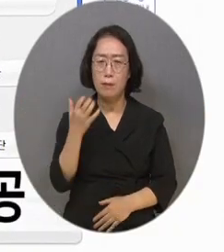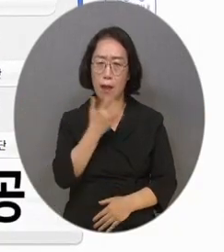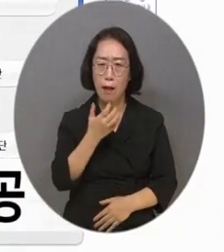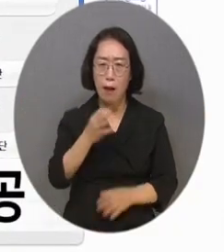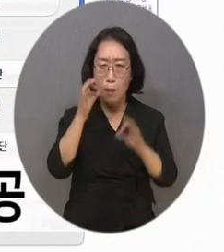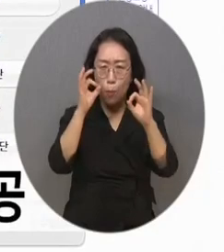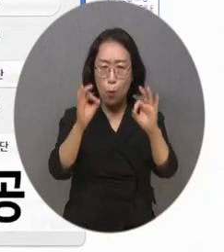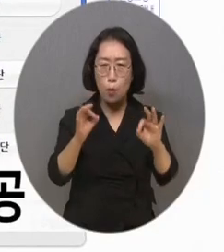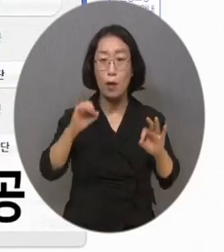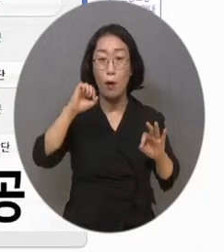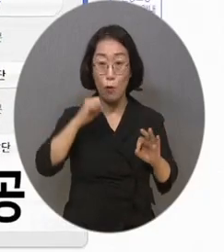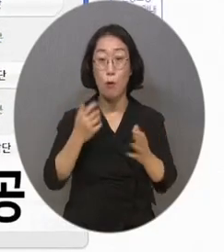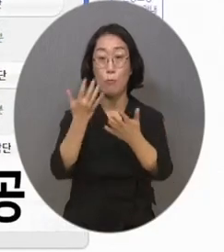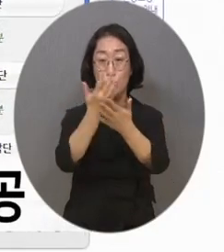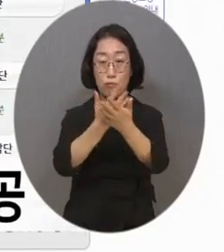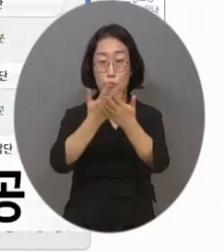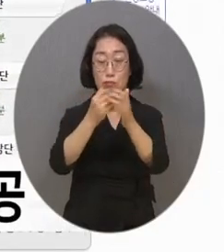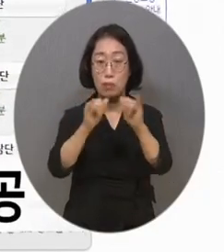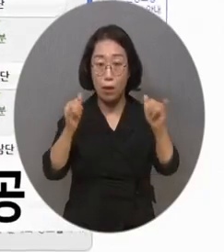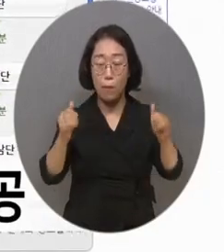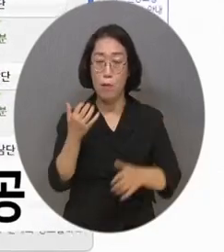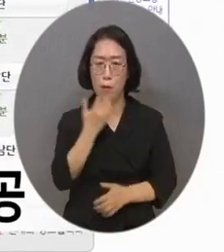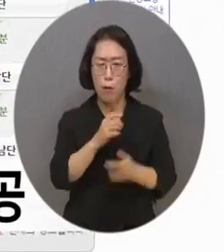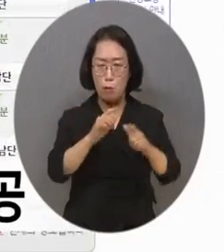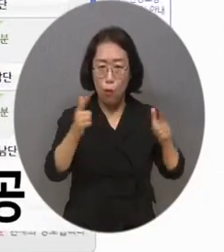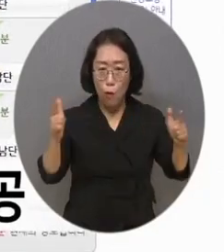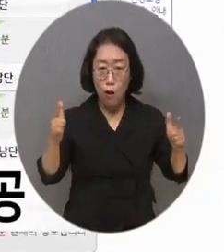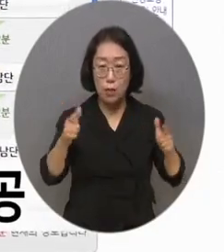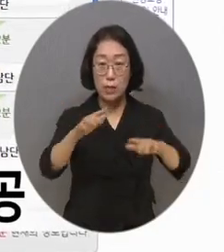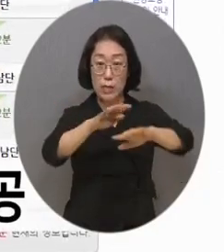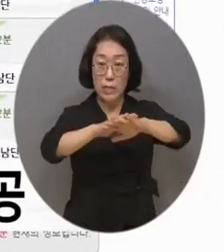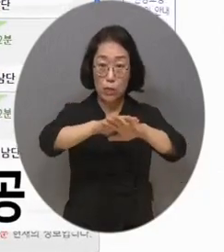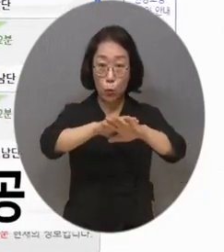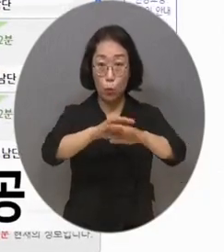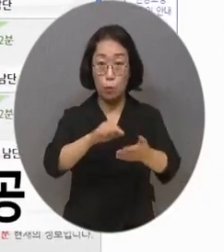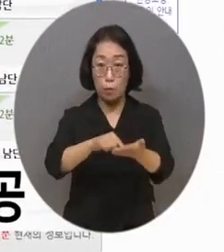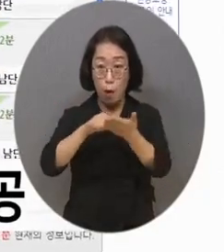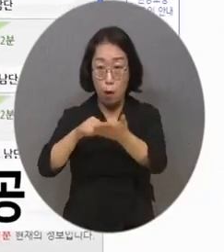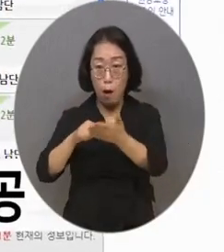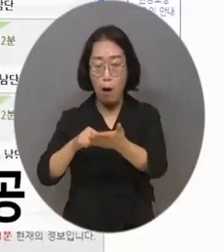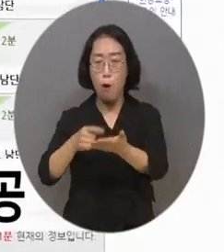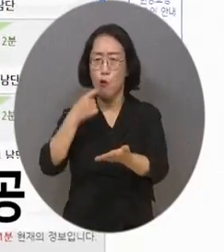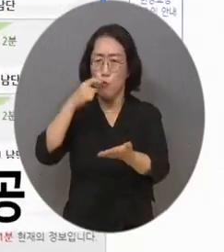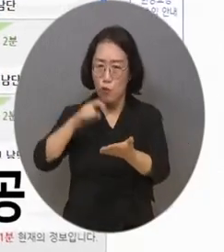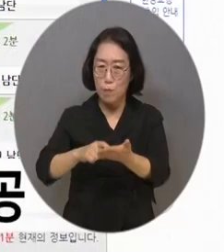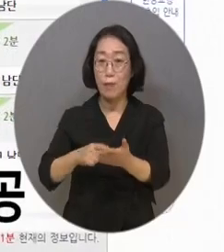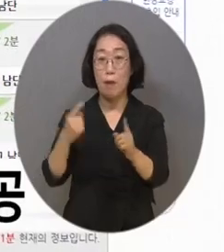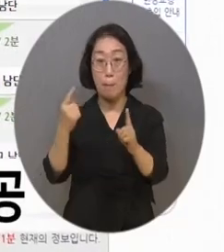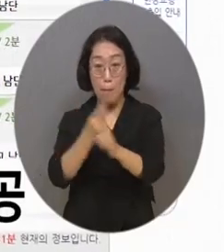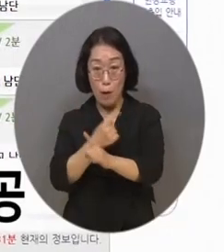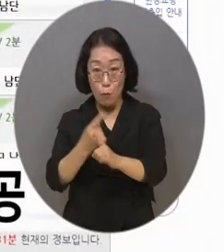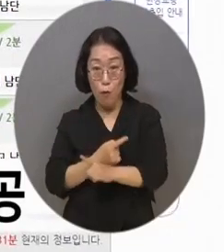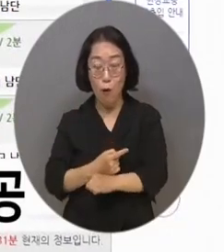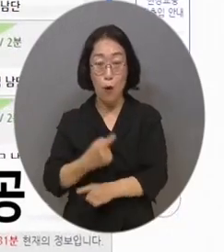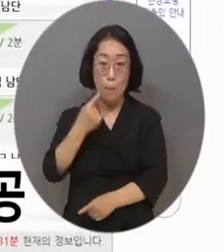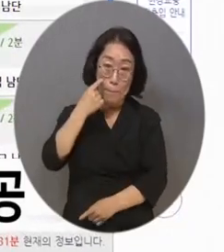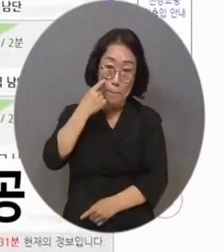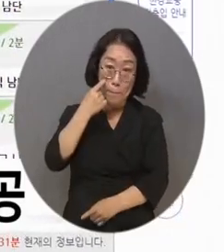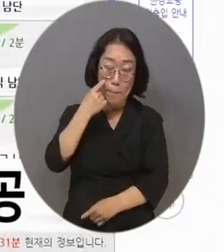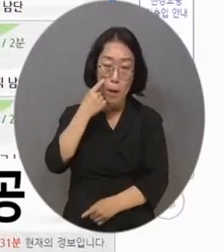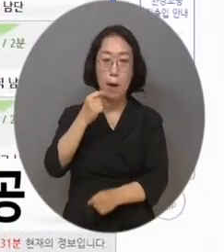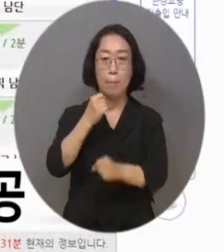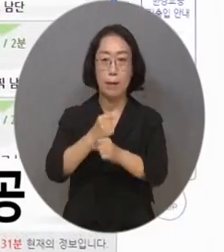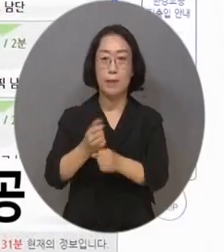색각 이상자용 지도는 다양한 색상으로 표현된 지도를 색각 이상자가 쉽게 식별할 수 있도록 색상을 변환해